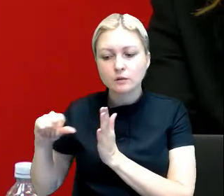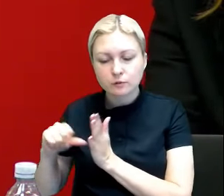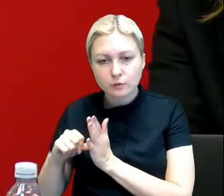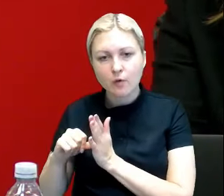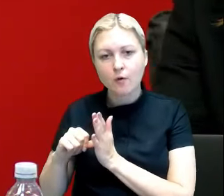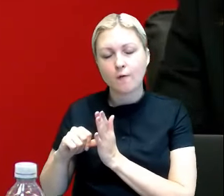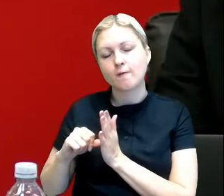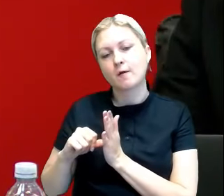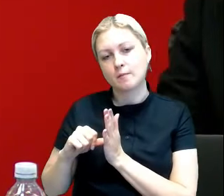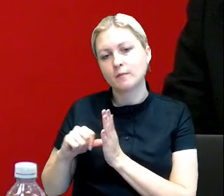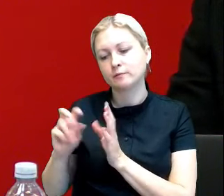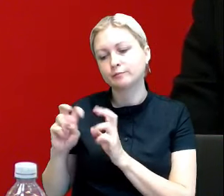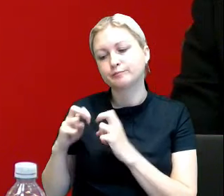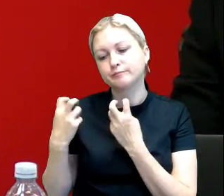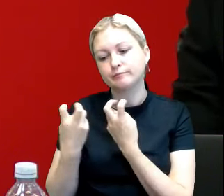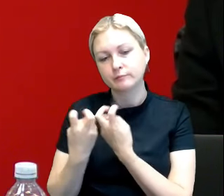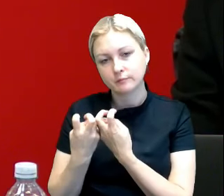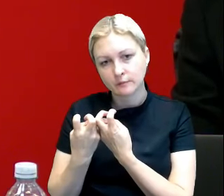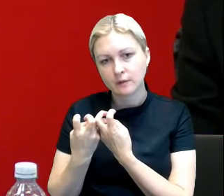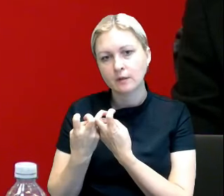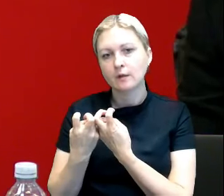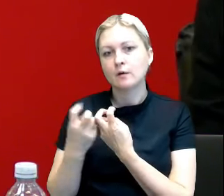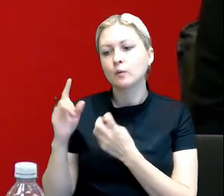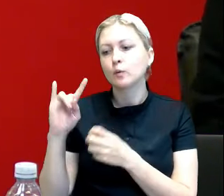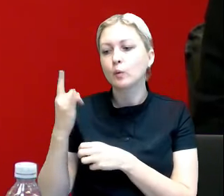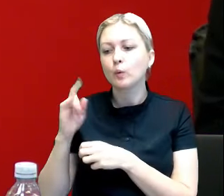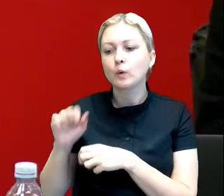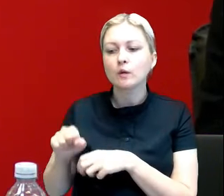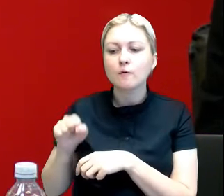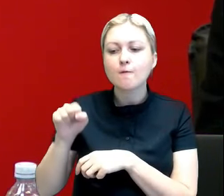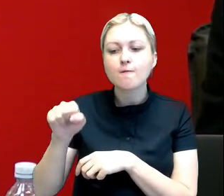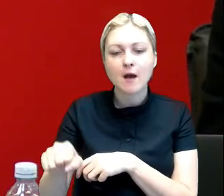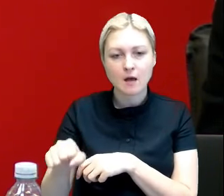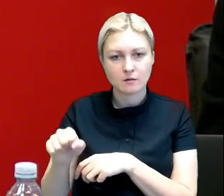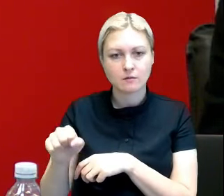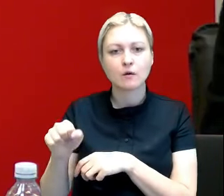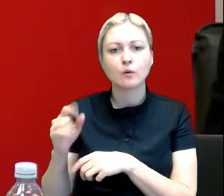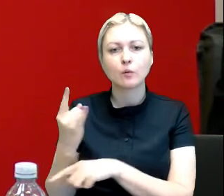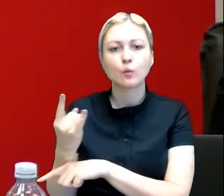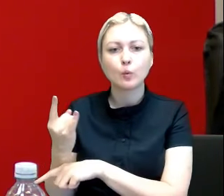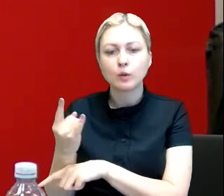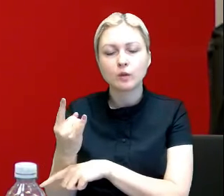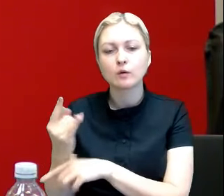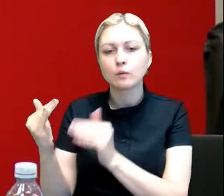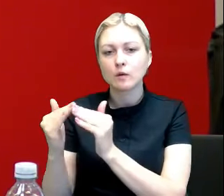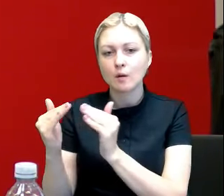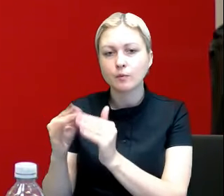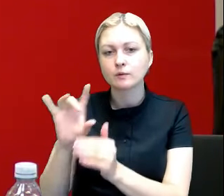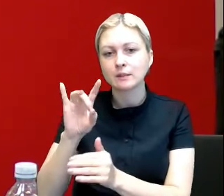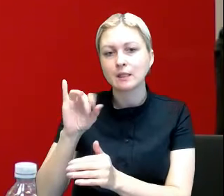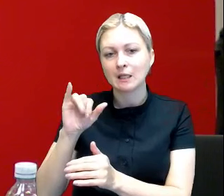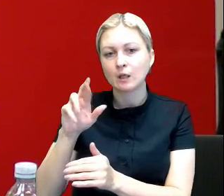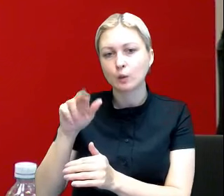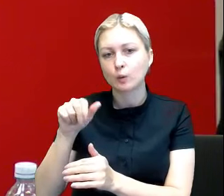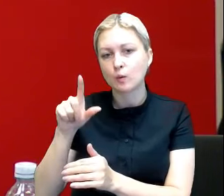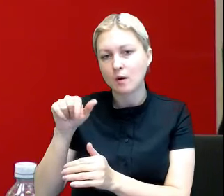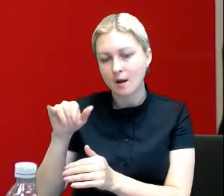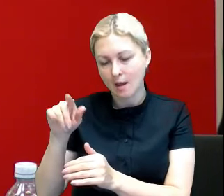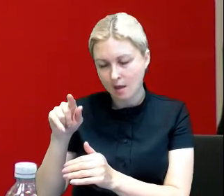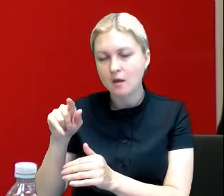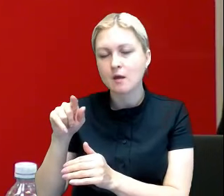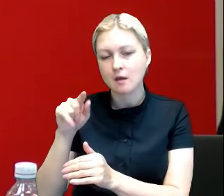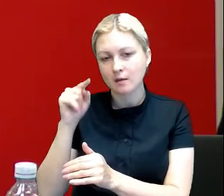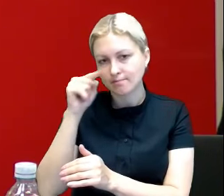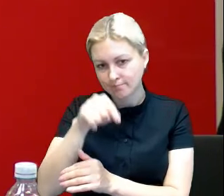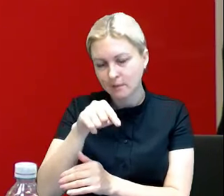a veda kūdikėlius į kūdikių namus giruliuose ir aš jas visas tikrai patikinau